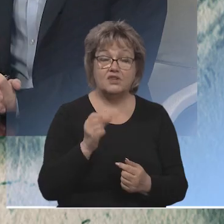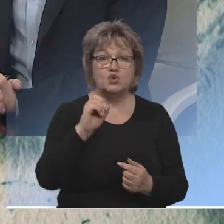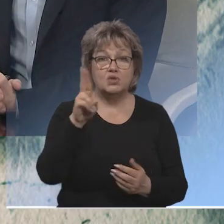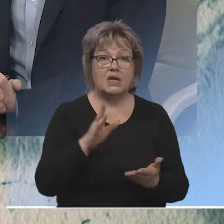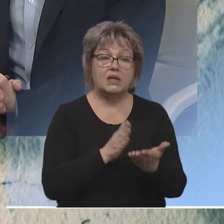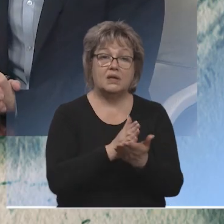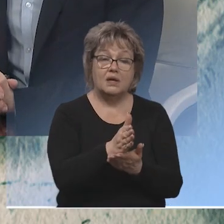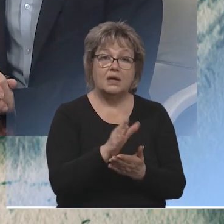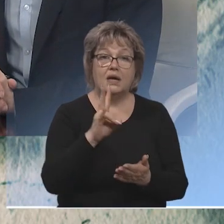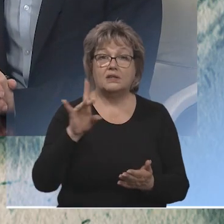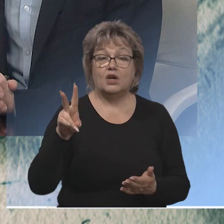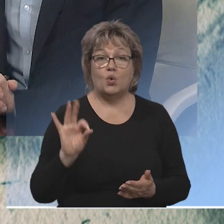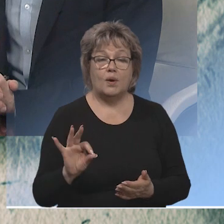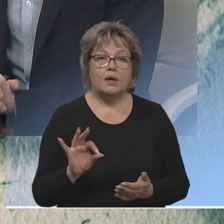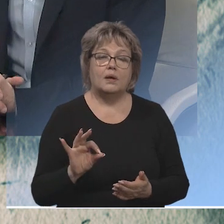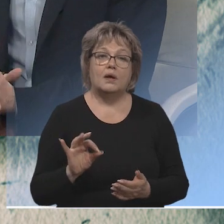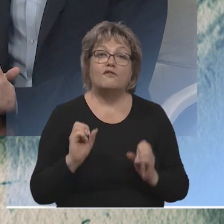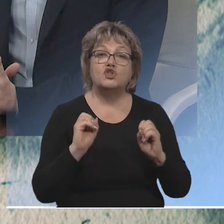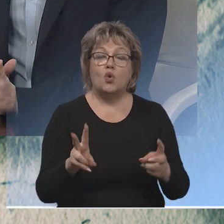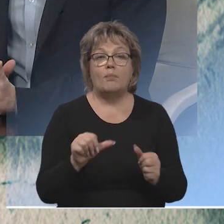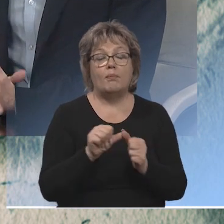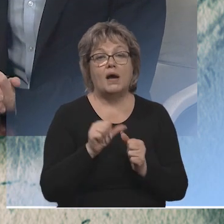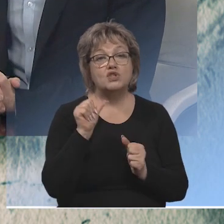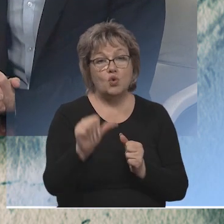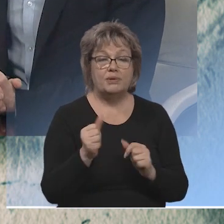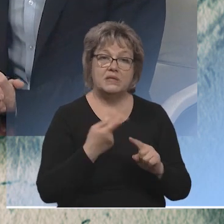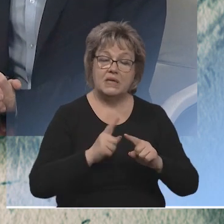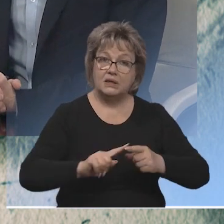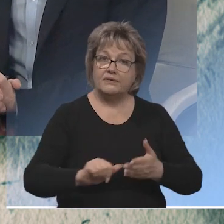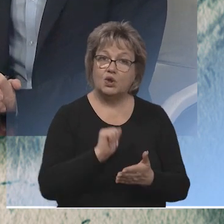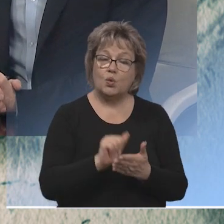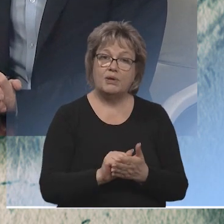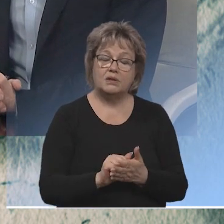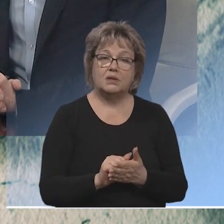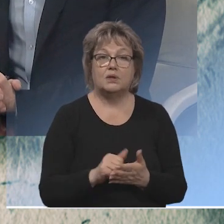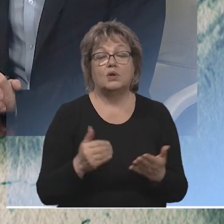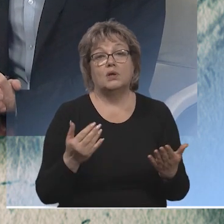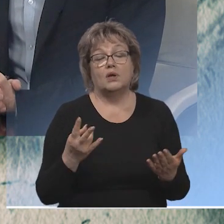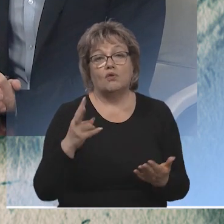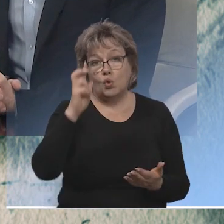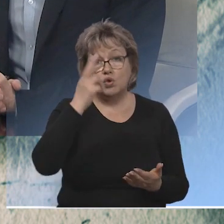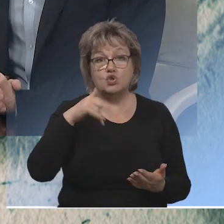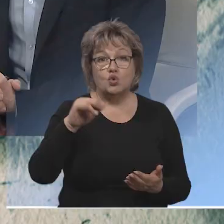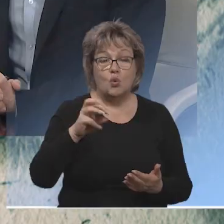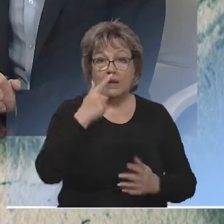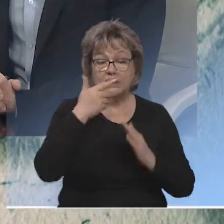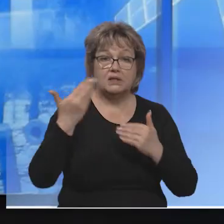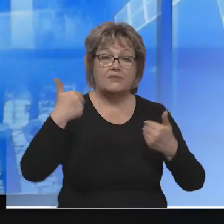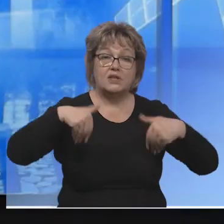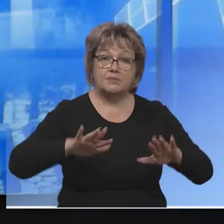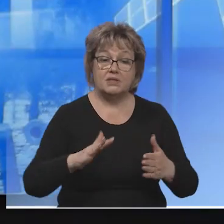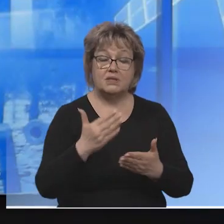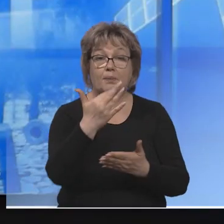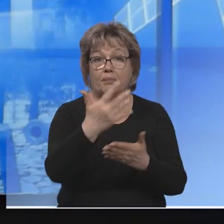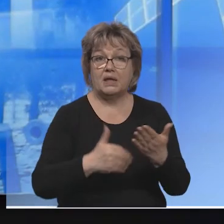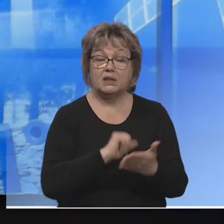социально ориентированных некоммерческих организаций. В чем особенность этого документа? Ну, Госдума недавно